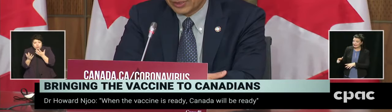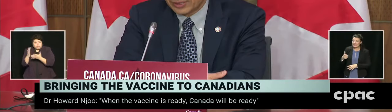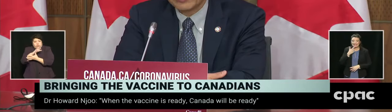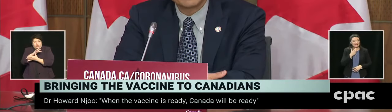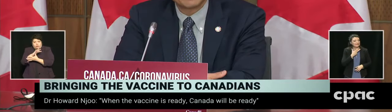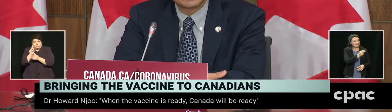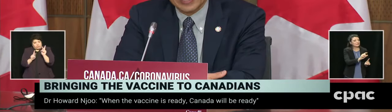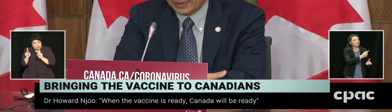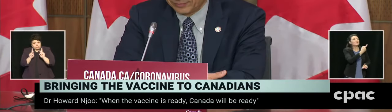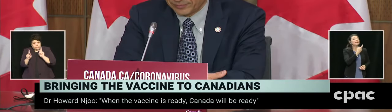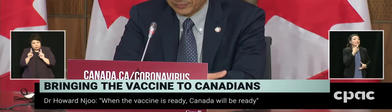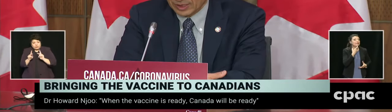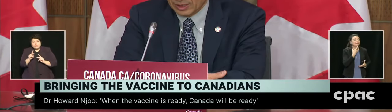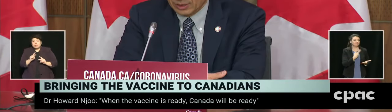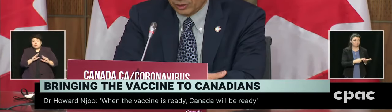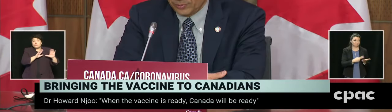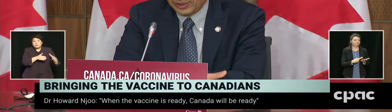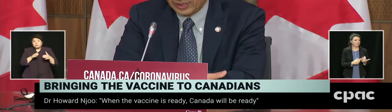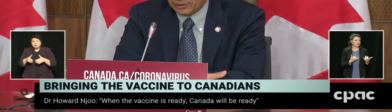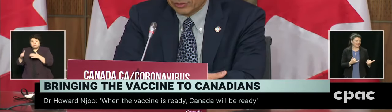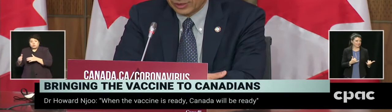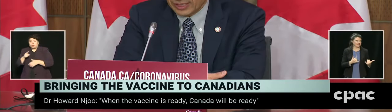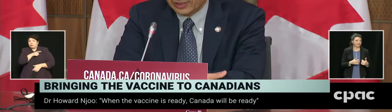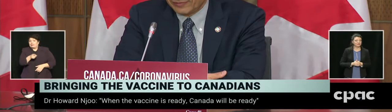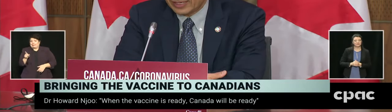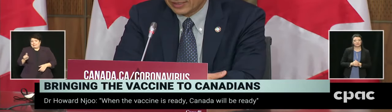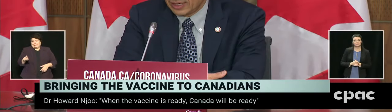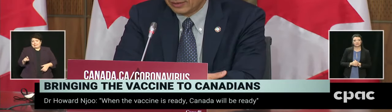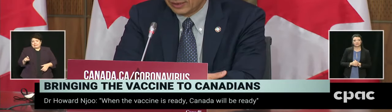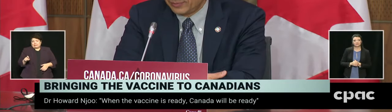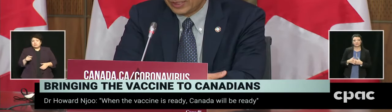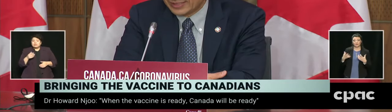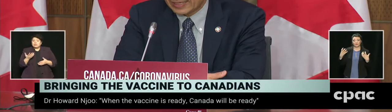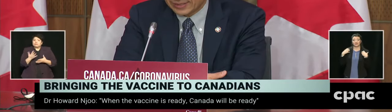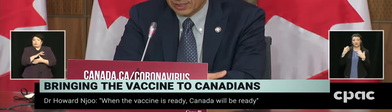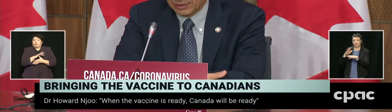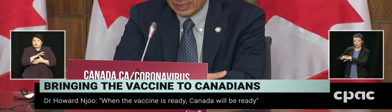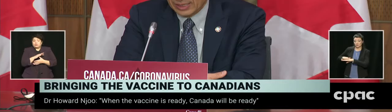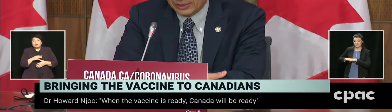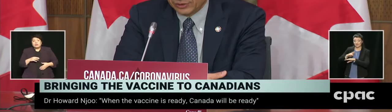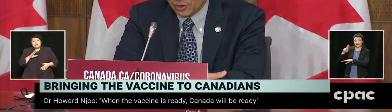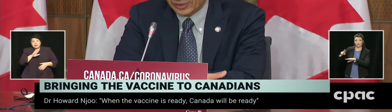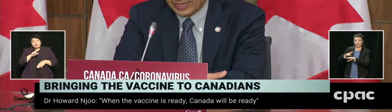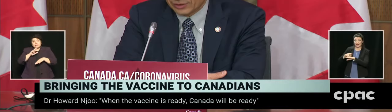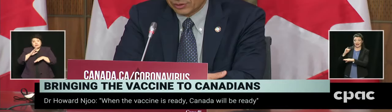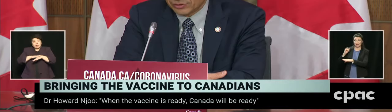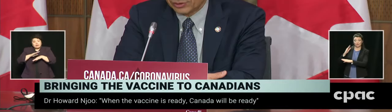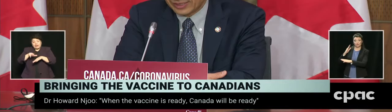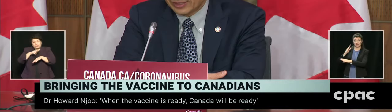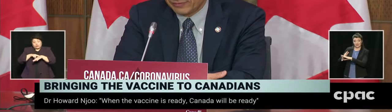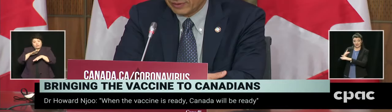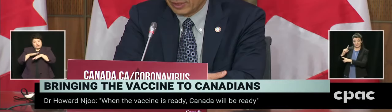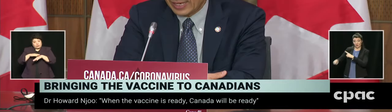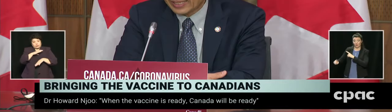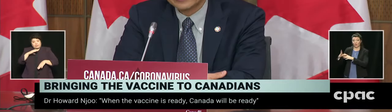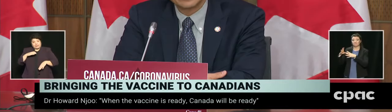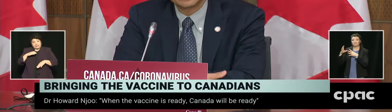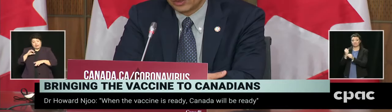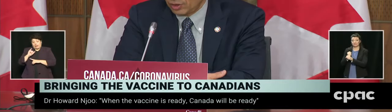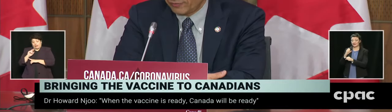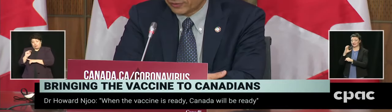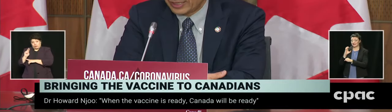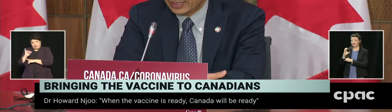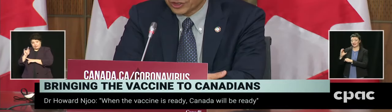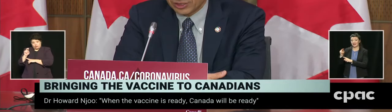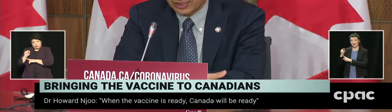le plus de ce vaccin. Le Comité consultatif national de l'immunisation est un organe consultatif externe